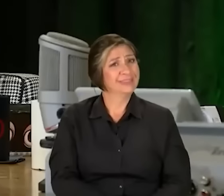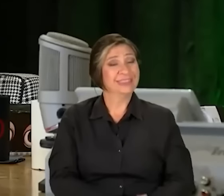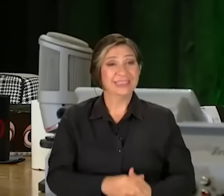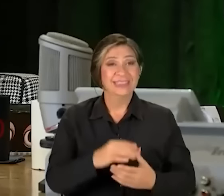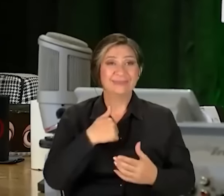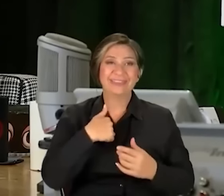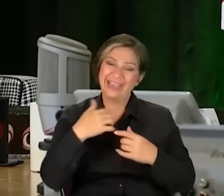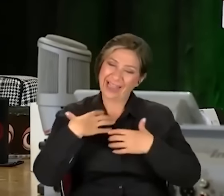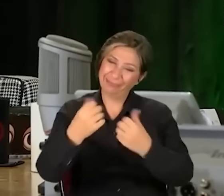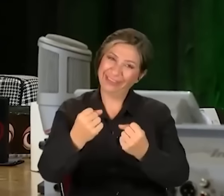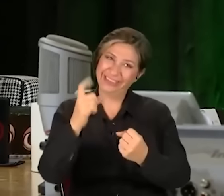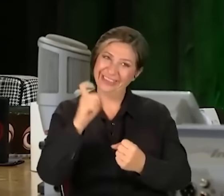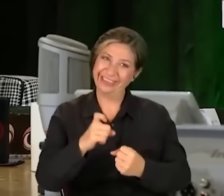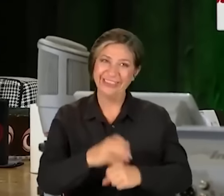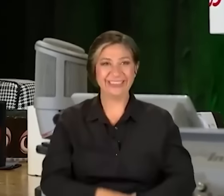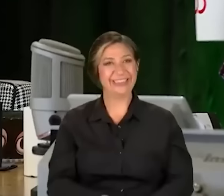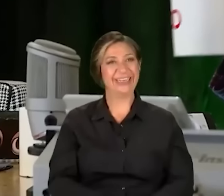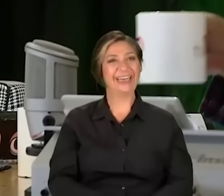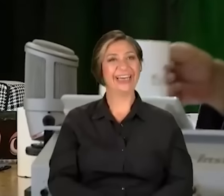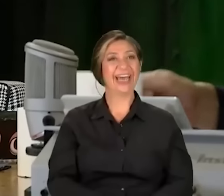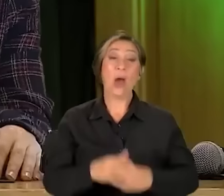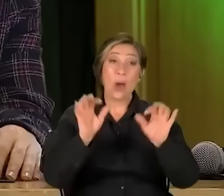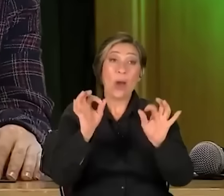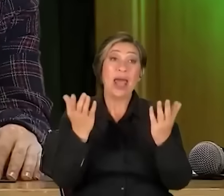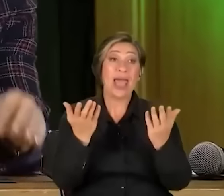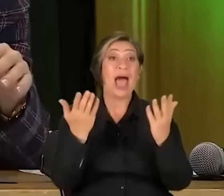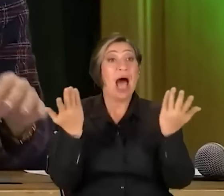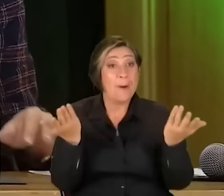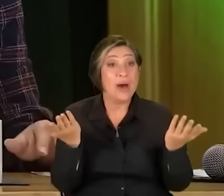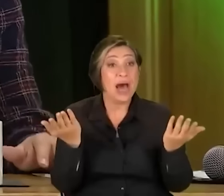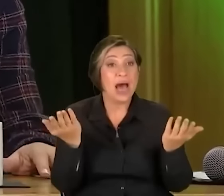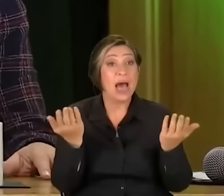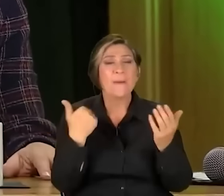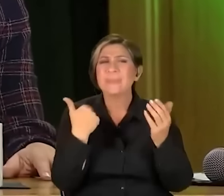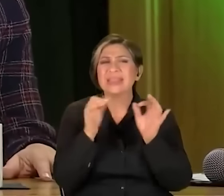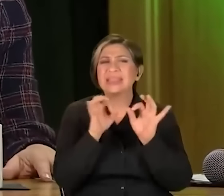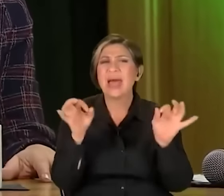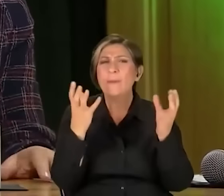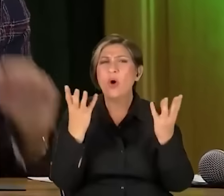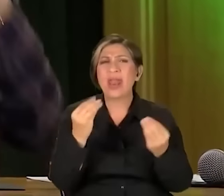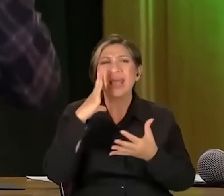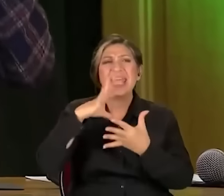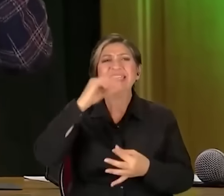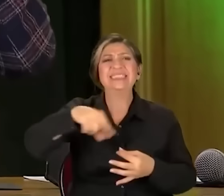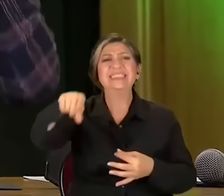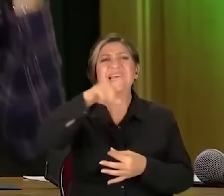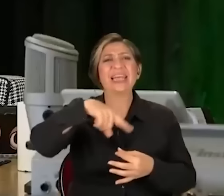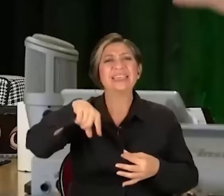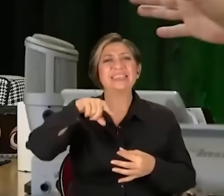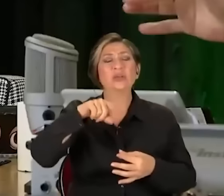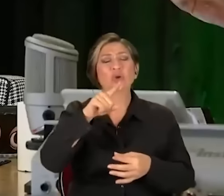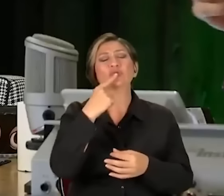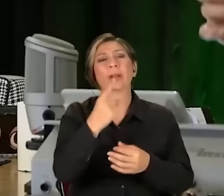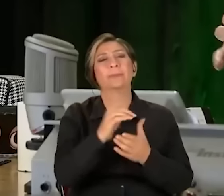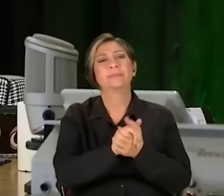Nüfusunuzu alır mısın? Evet, öyle hakikaten. Ama ben tam olarak insanların, yani